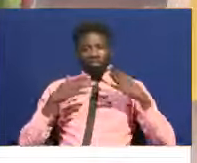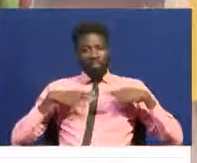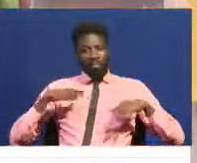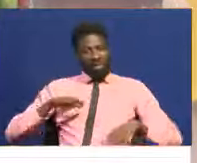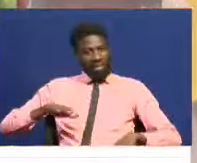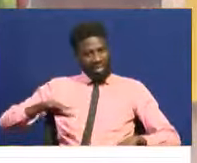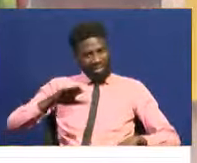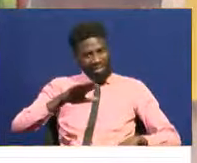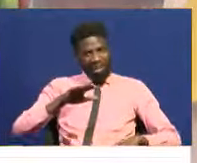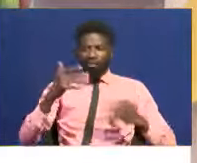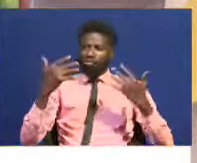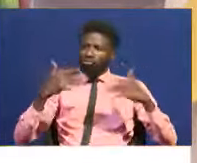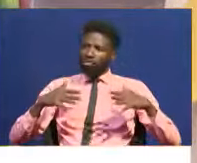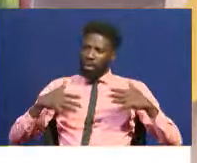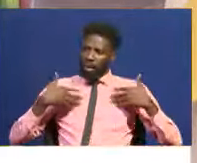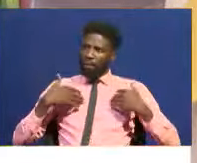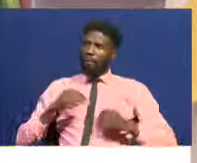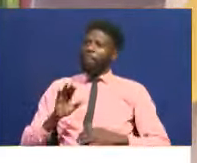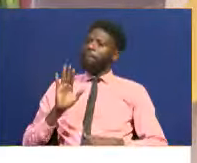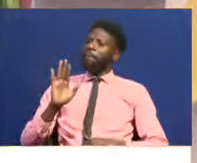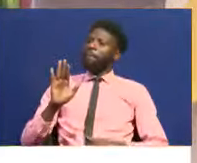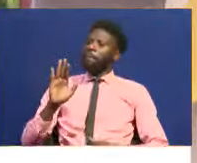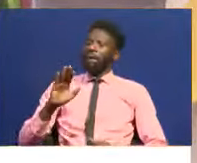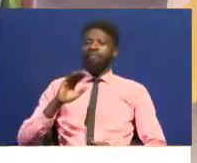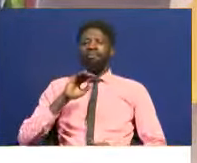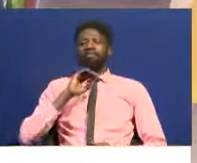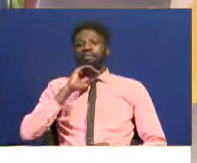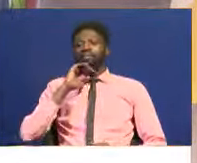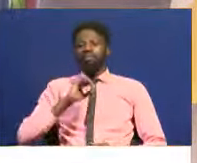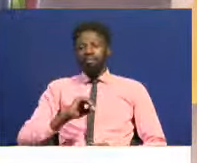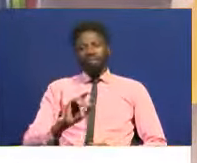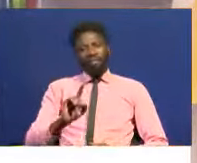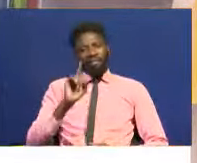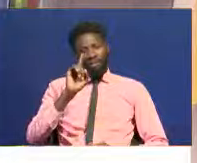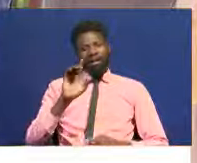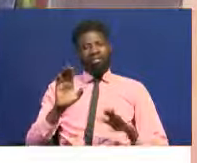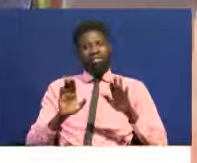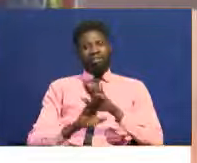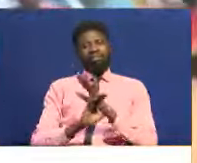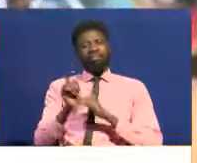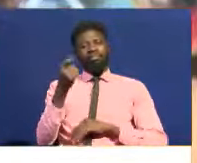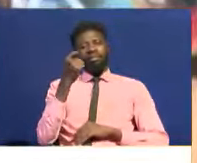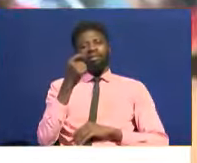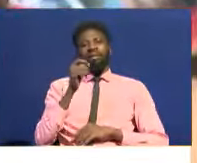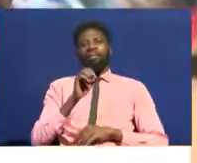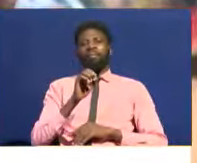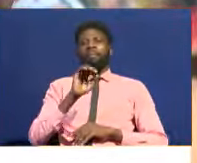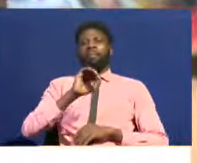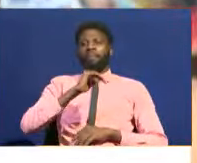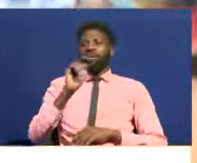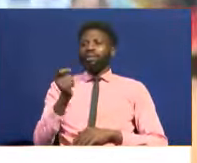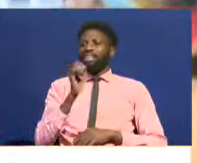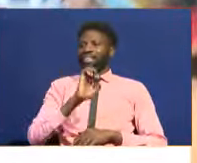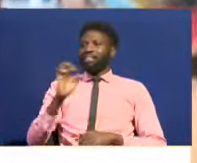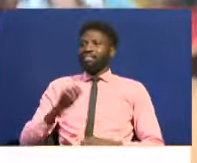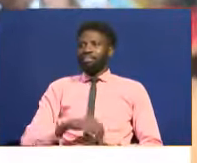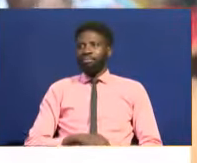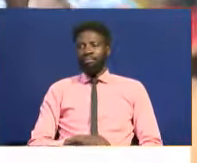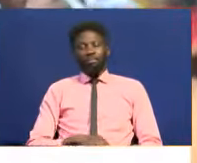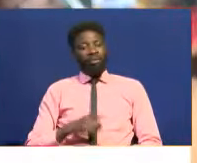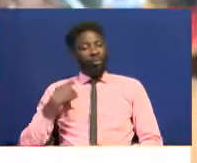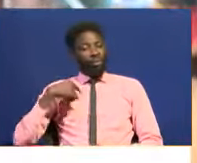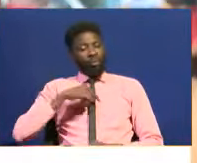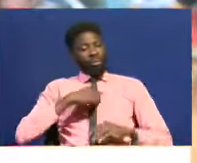their son's achievement in being the first deputy president from Mount Kenya East area. We as the residents of Mukothima,